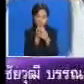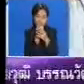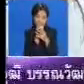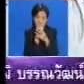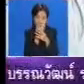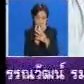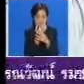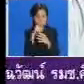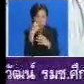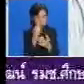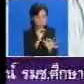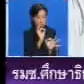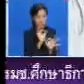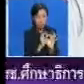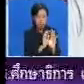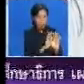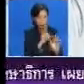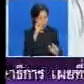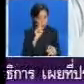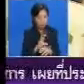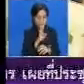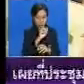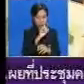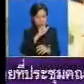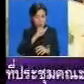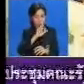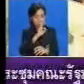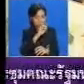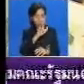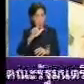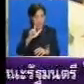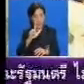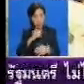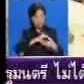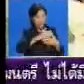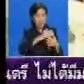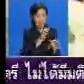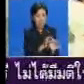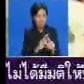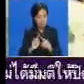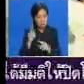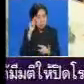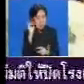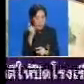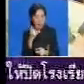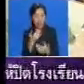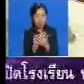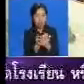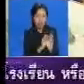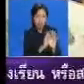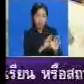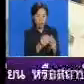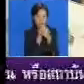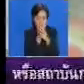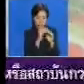แทนให้แก่ผู้ฝากเงินเกิน60ล้านบัญชีโดยอาจจะมีการเสนอนะครับลดอัตราภาษีดอกเบี้ยเงินฝากต่อที่ประชุมคณะรัฐมนตรีในสัป